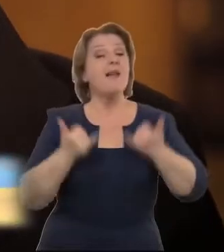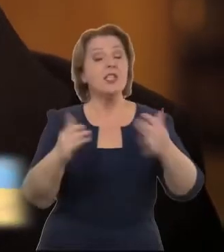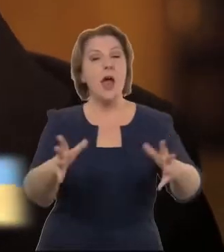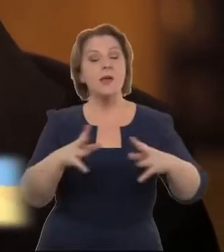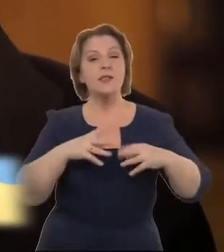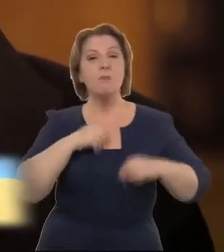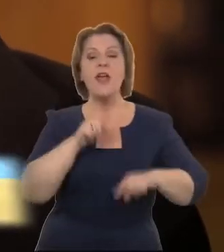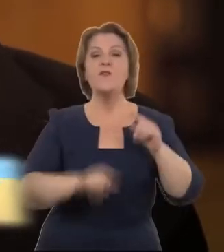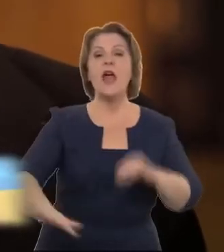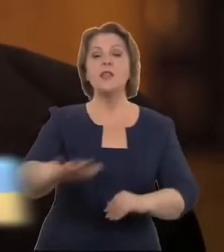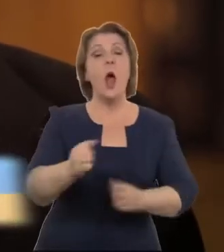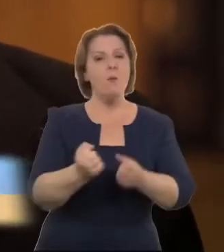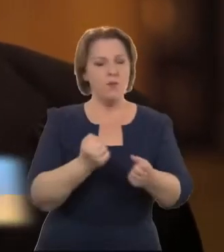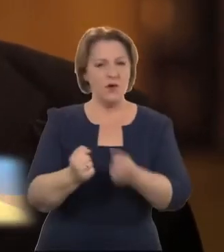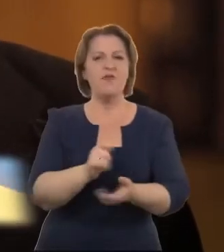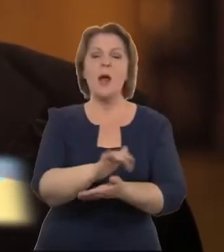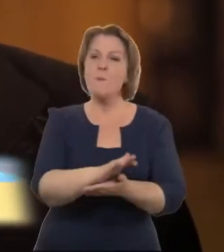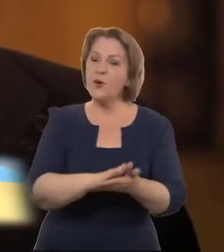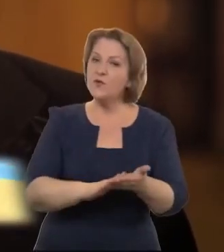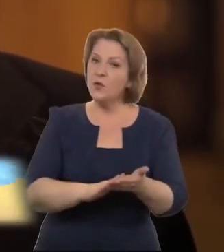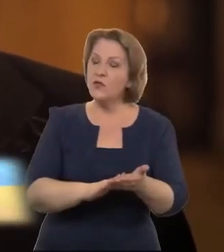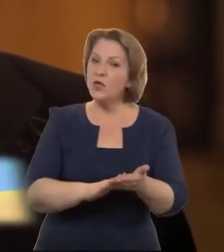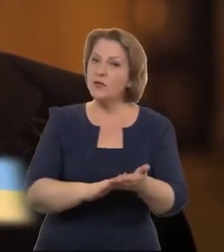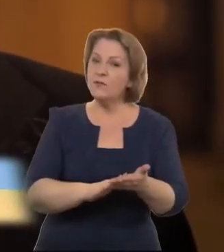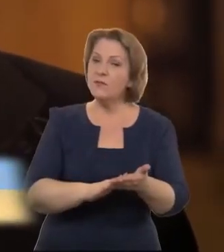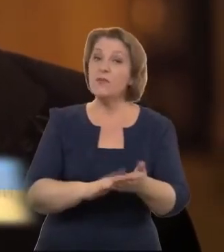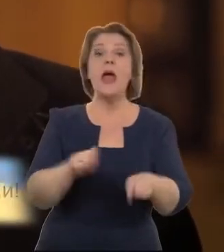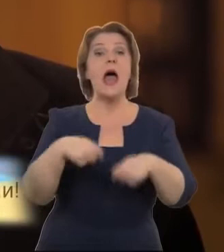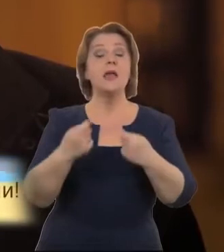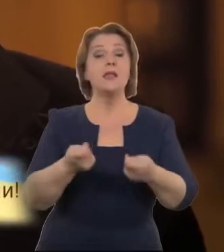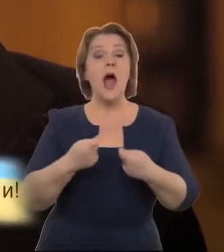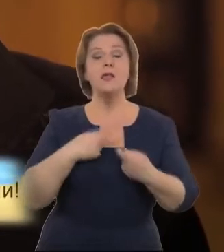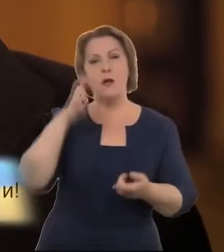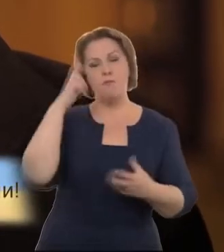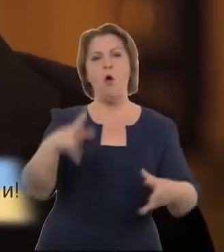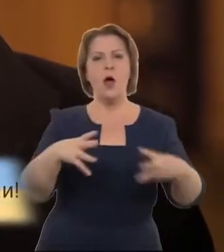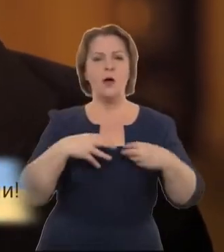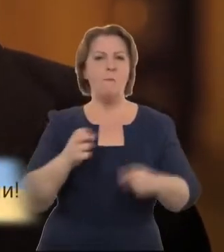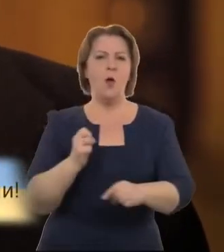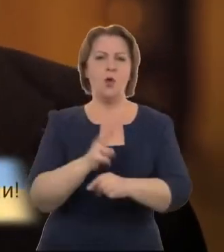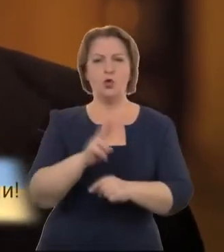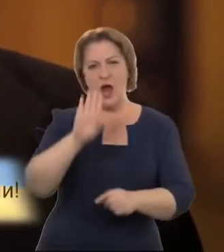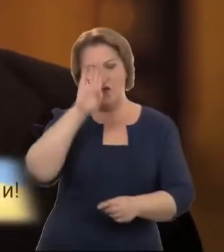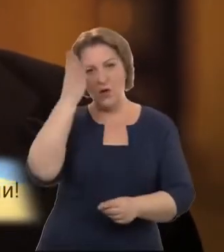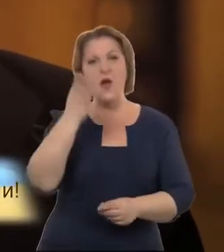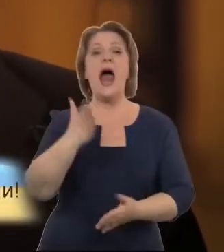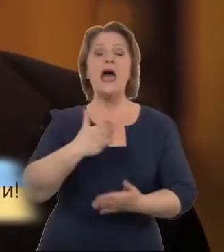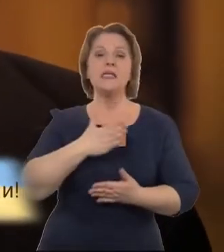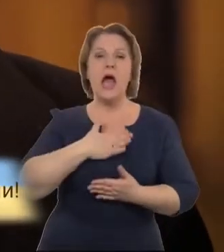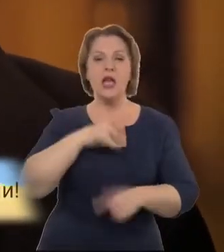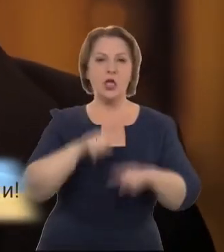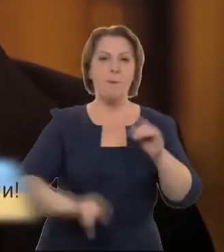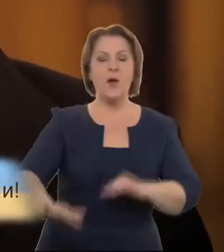Сайгылы семетдешлер, күреш девам эте. Ишалла, бераберликте біз